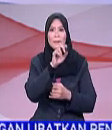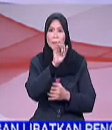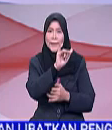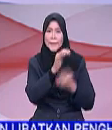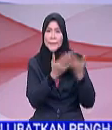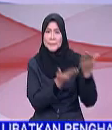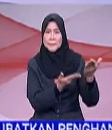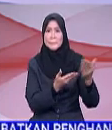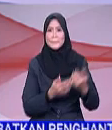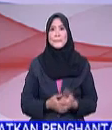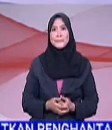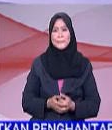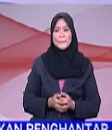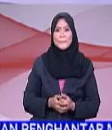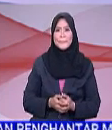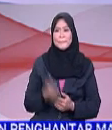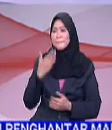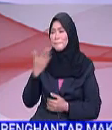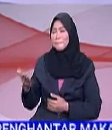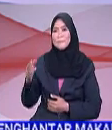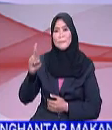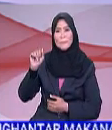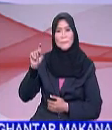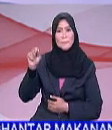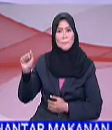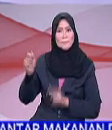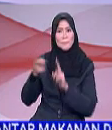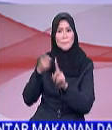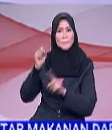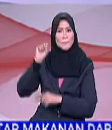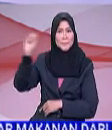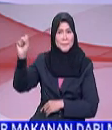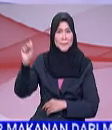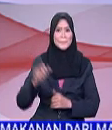Silakan. Terima kasih, Rita, untuk perkembangan dari negeri di bawah bayu itu nanti.